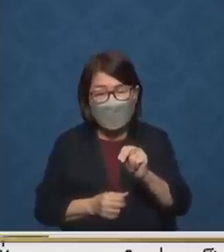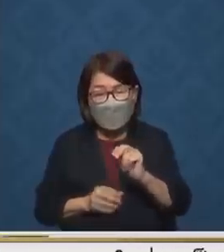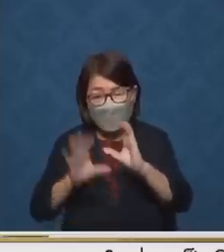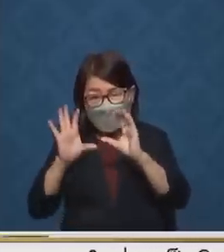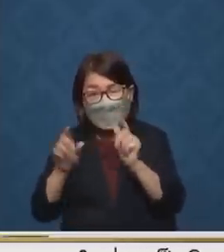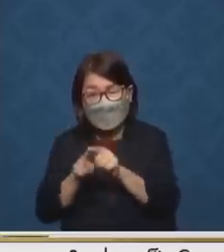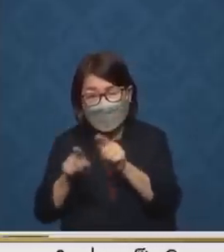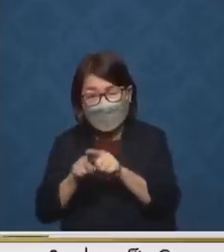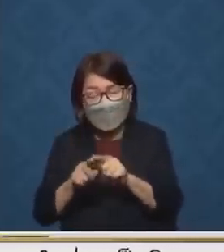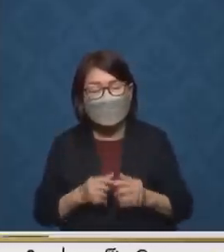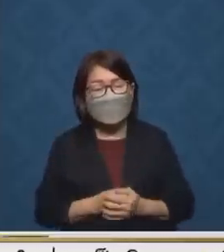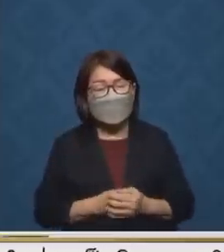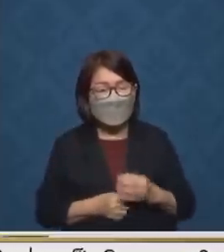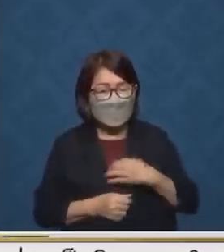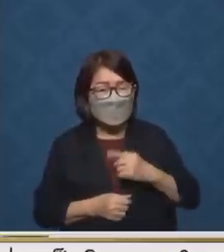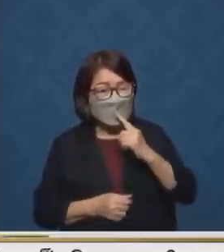ครั้ง